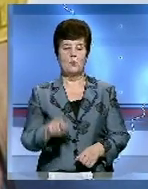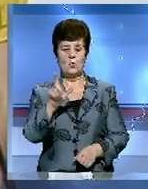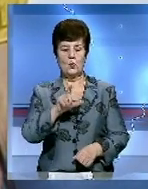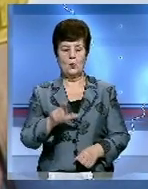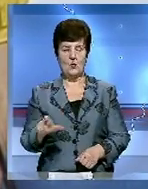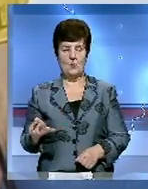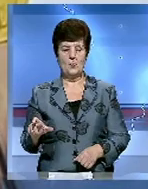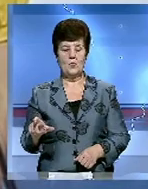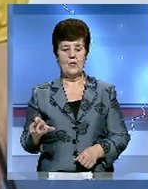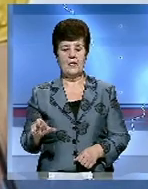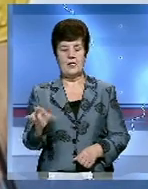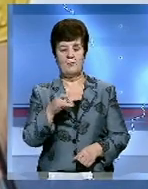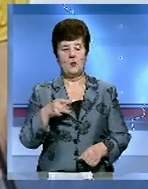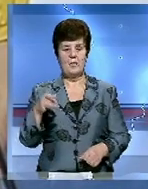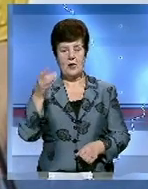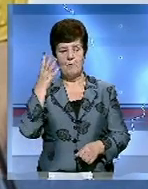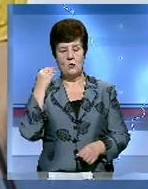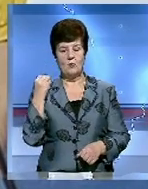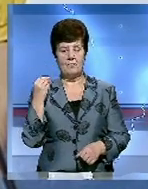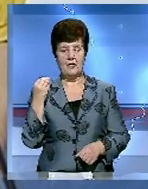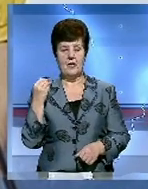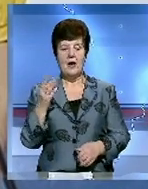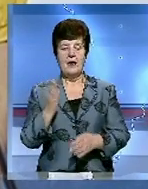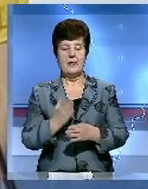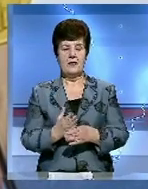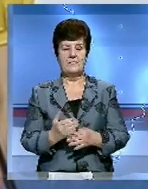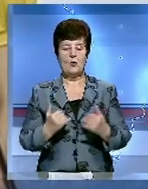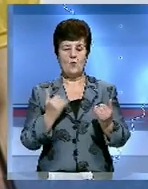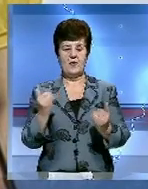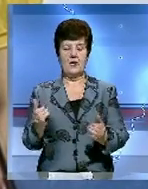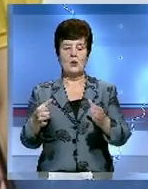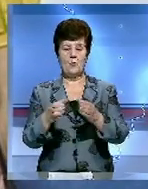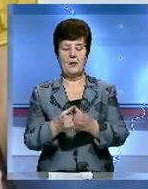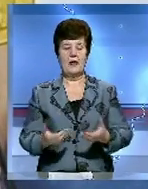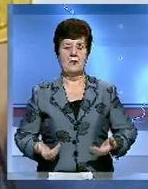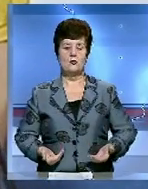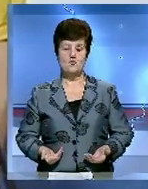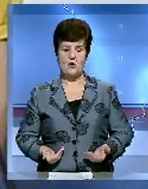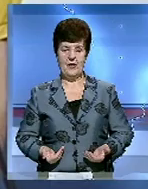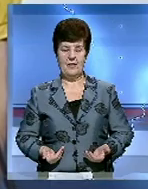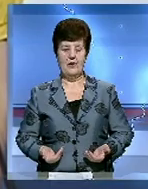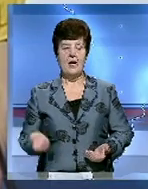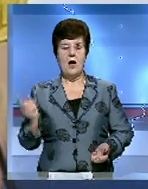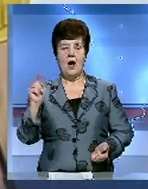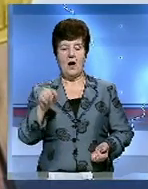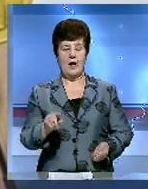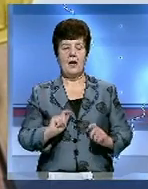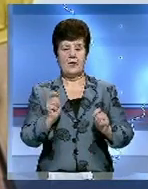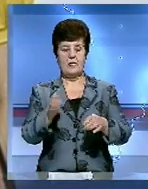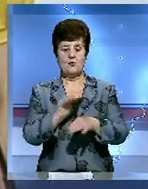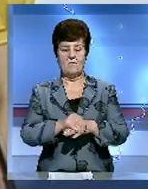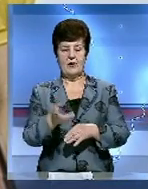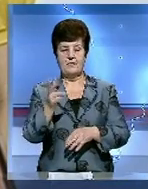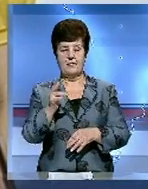drepturilor omului în Republica Moldova este oferit unei companii sociale care a dat dovadă de